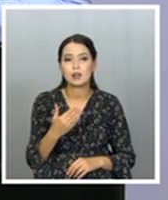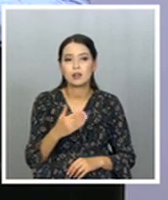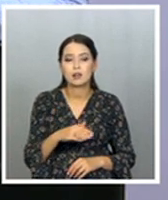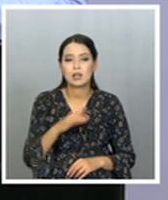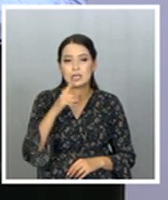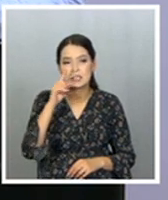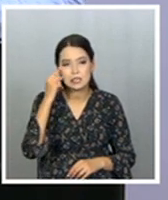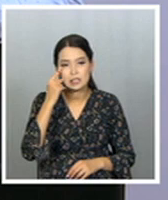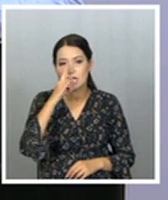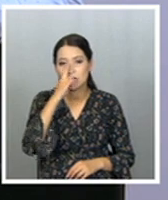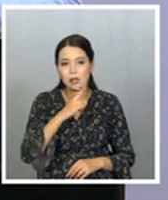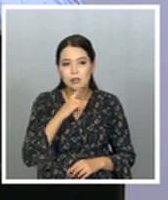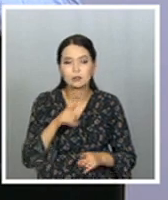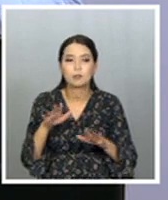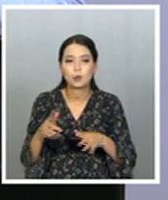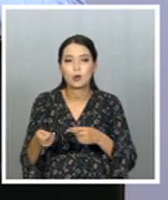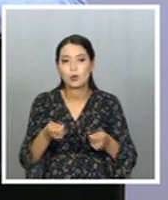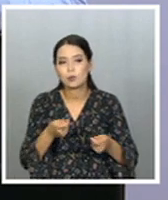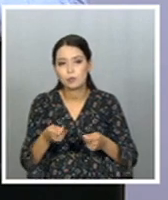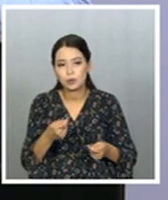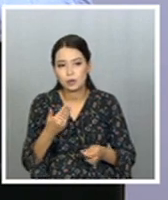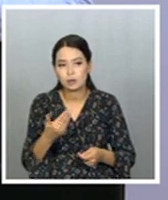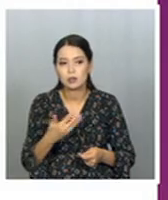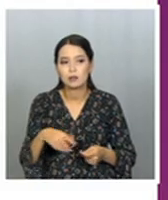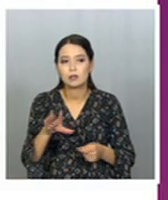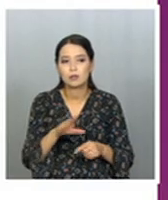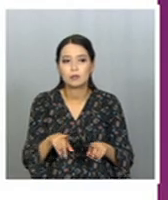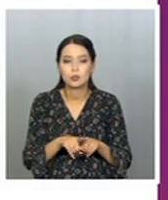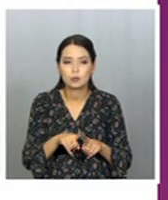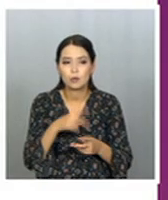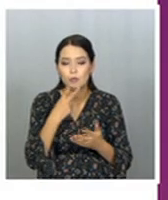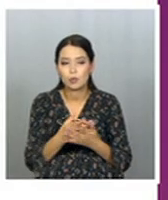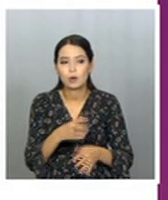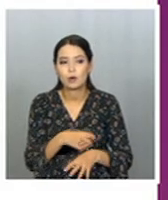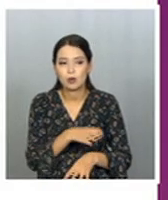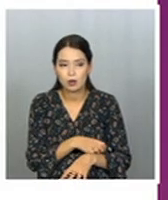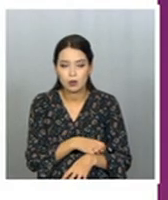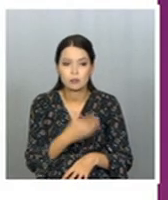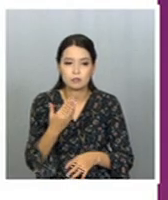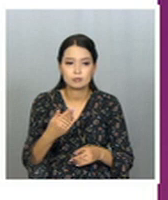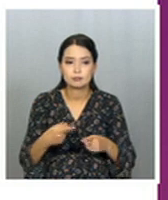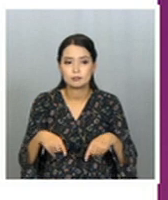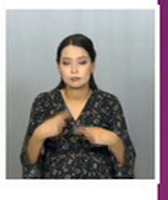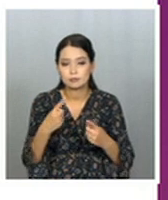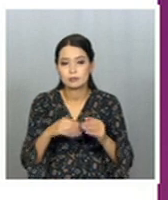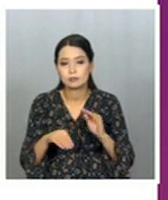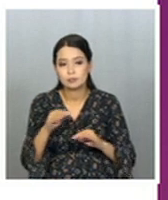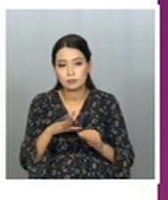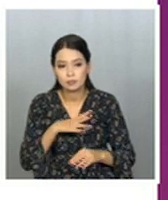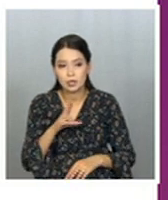Қырғыз-Қазақ өлкесін басқару жөнінде революциялық комитет, яғни Қазревком құрылды.